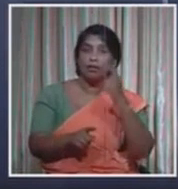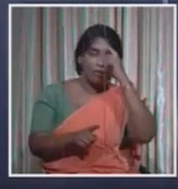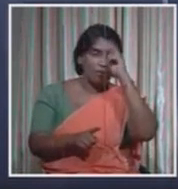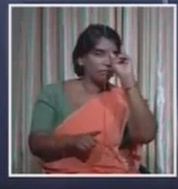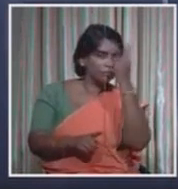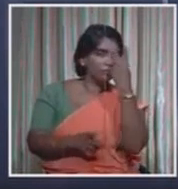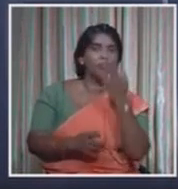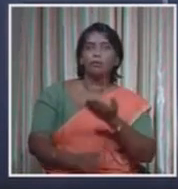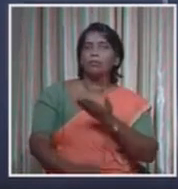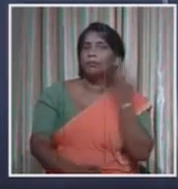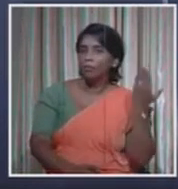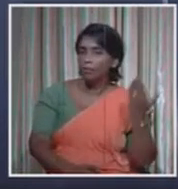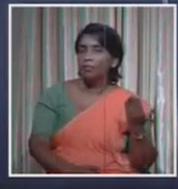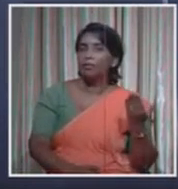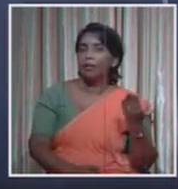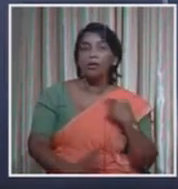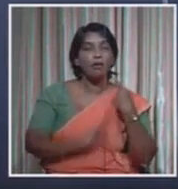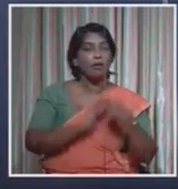කරන්න.